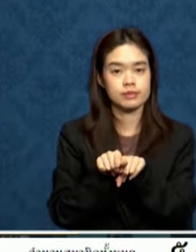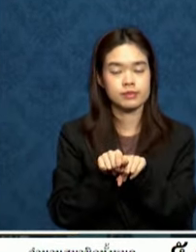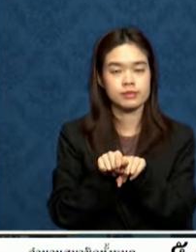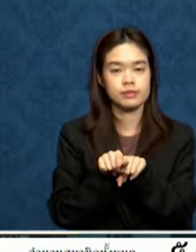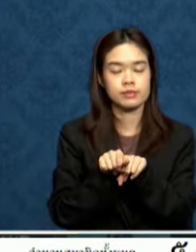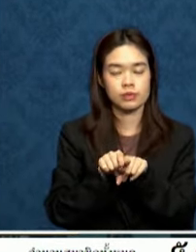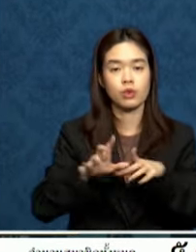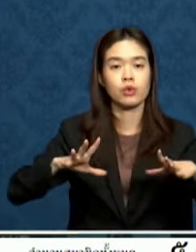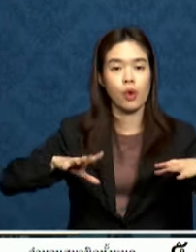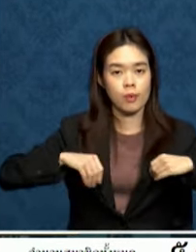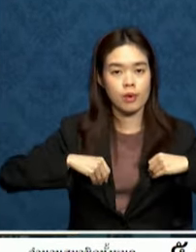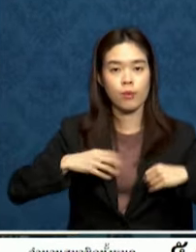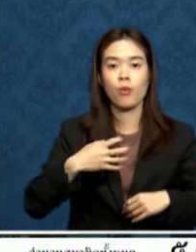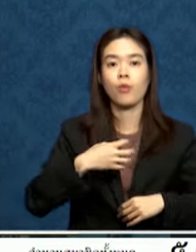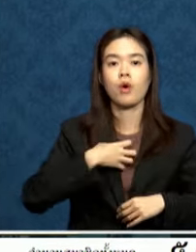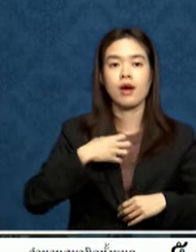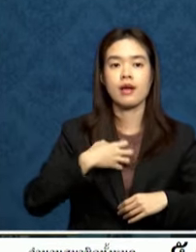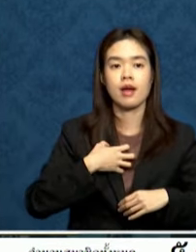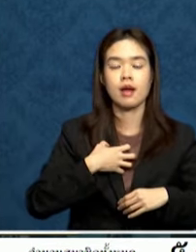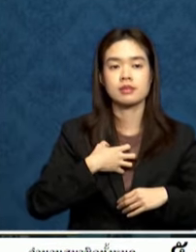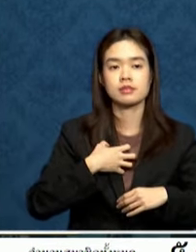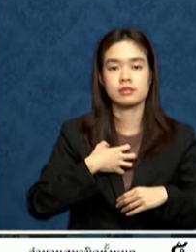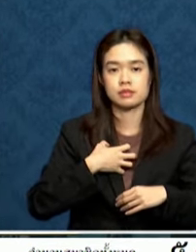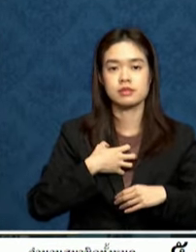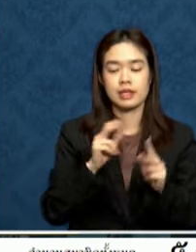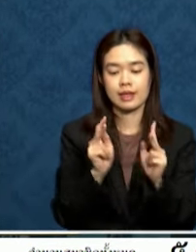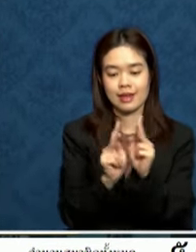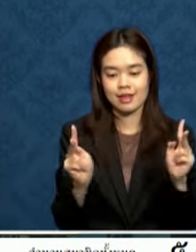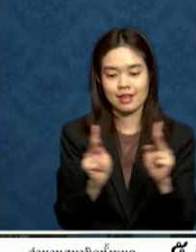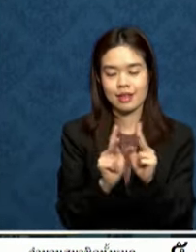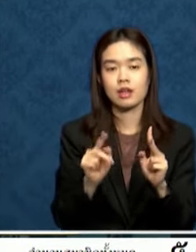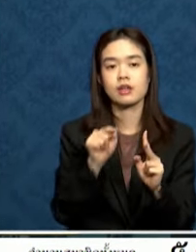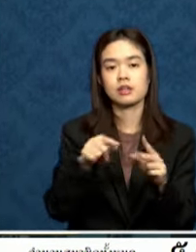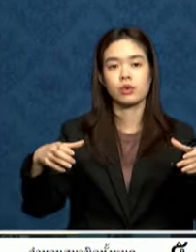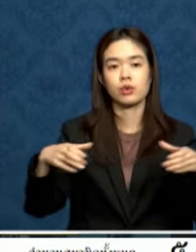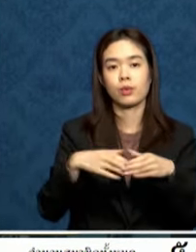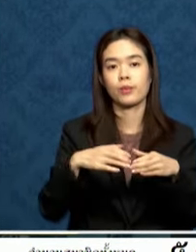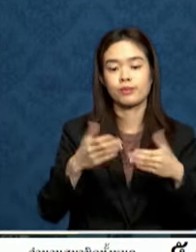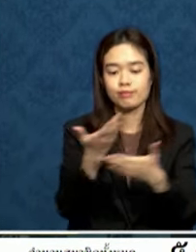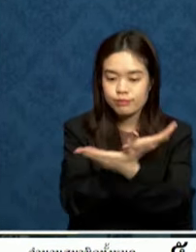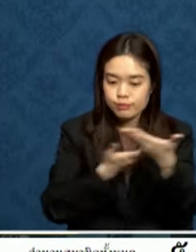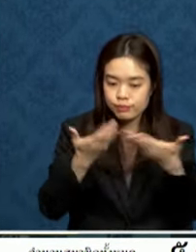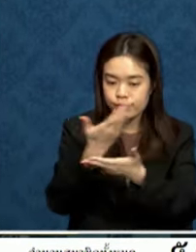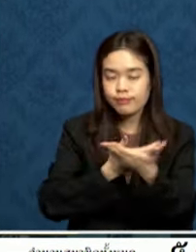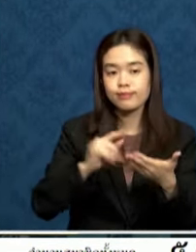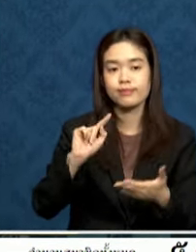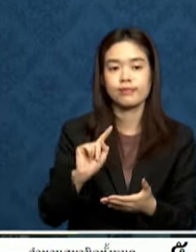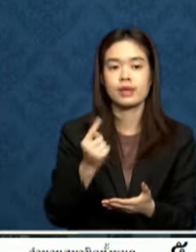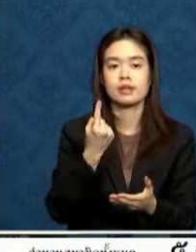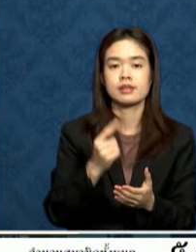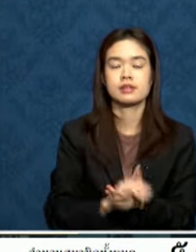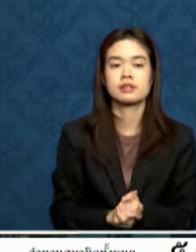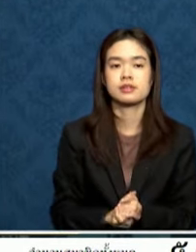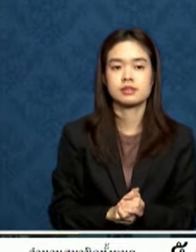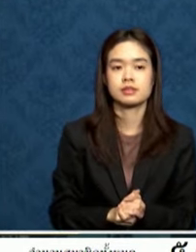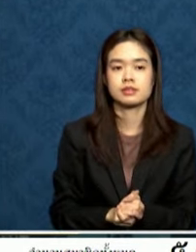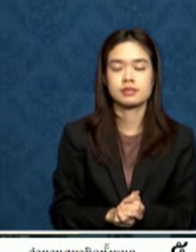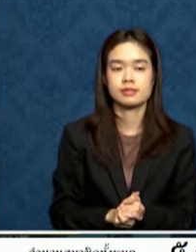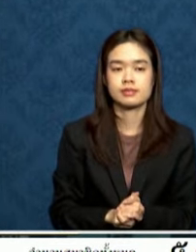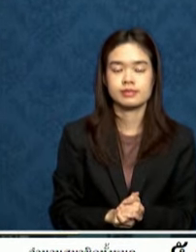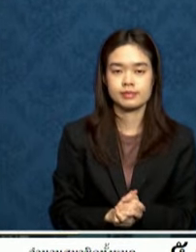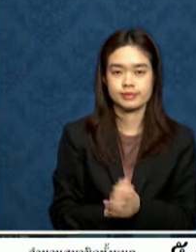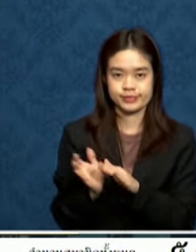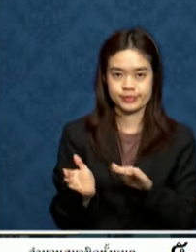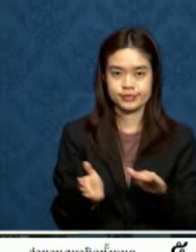จะให้มีการจัดตั้งแต่งตั้งคณะกรรมาธิการที่สามัญพิจารณาเรื่องนี้ต่อไปครับผมขออนุญาตไป